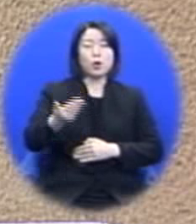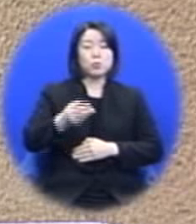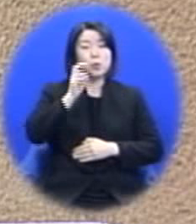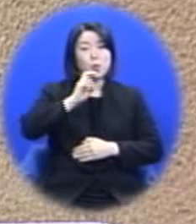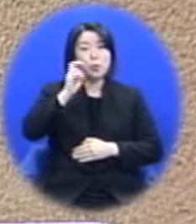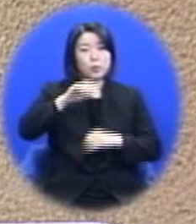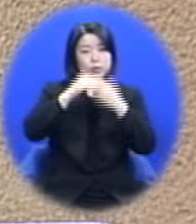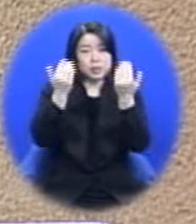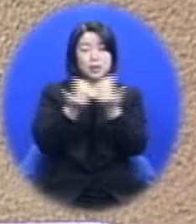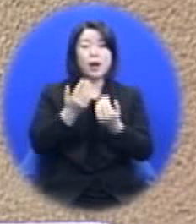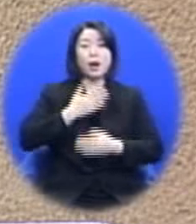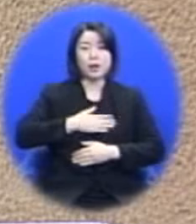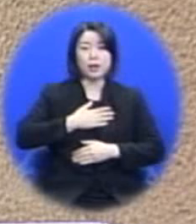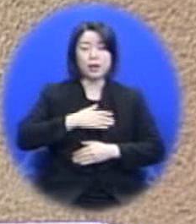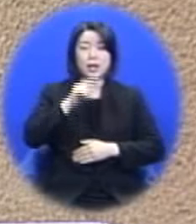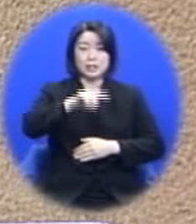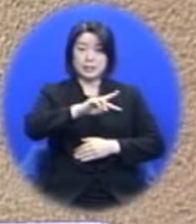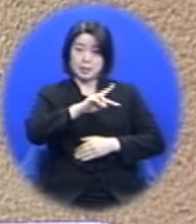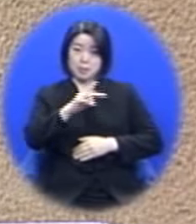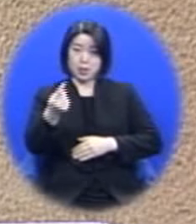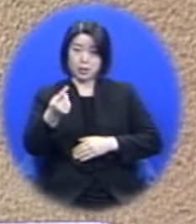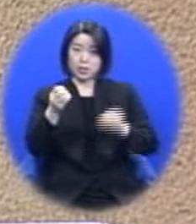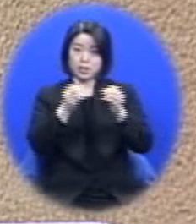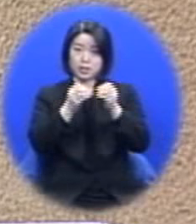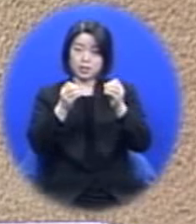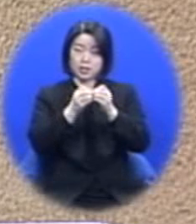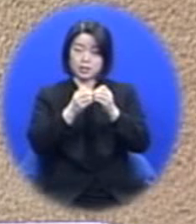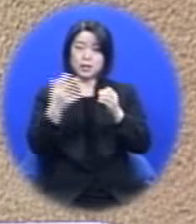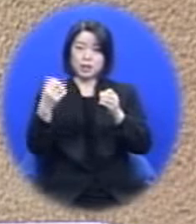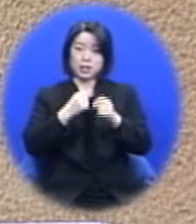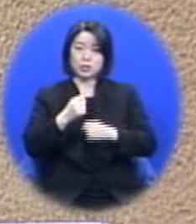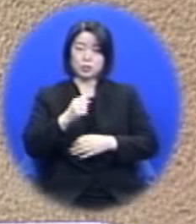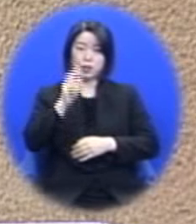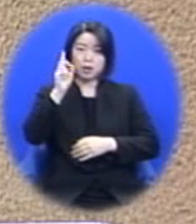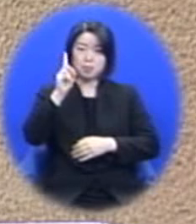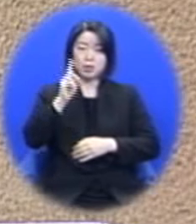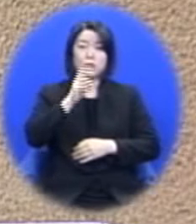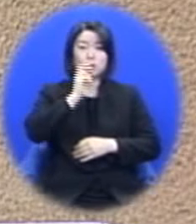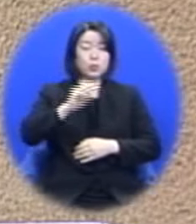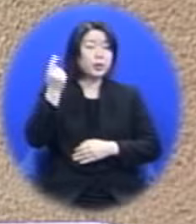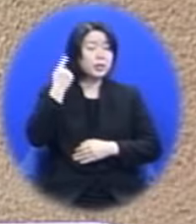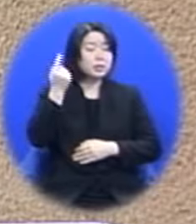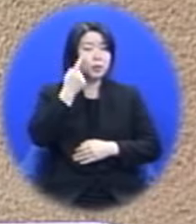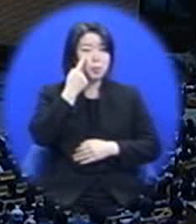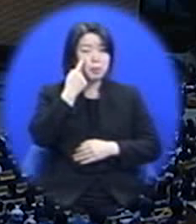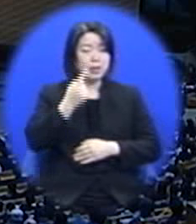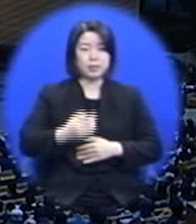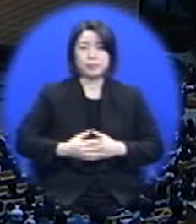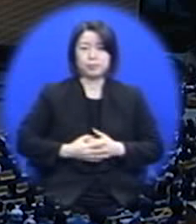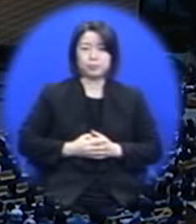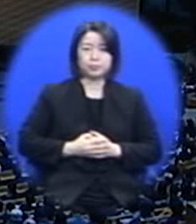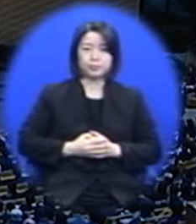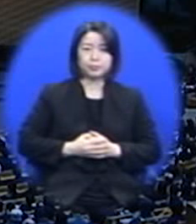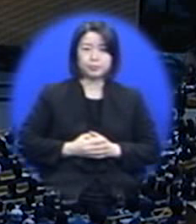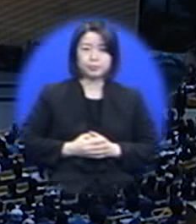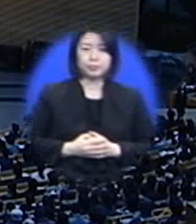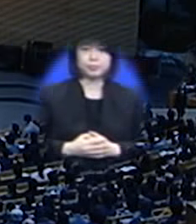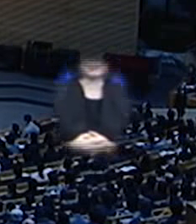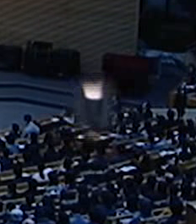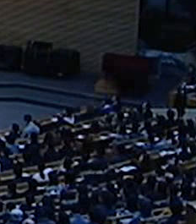아실 테니까 그 바뀐 가사로 한번 이 노래를 한번 들어보시기 바랍니다.